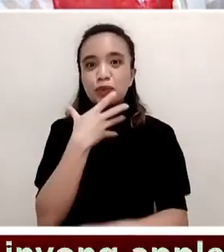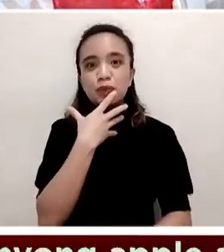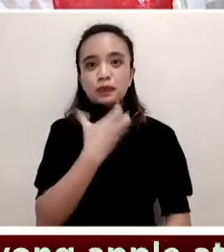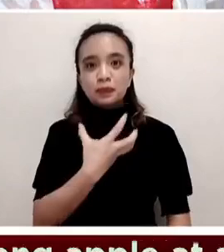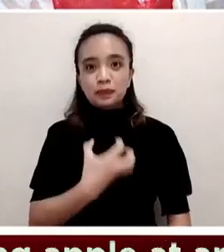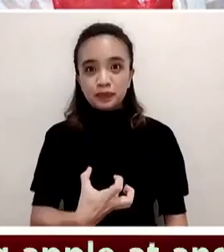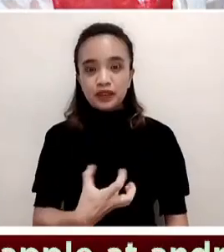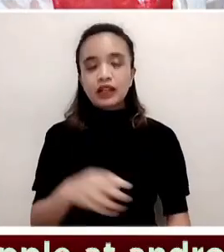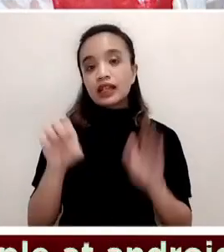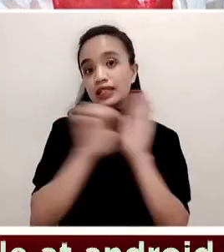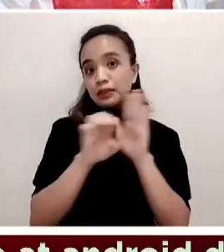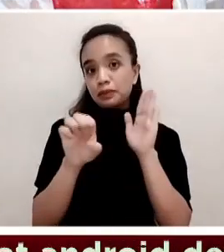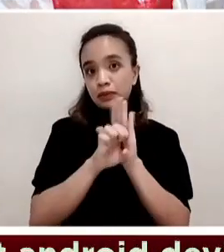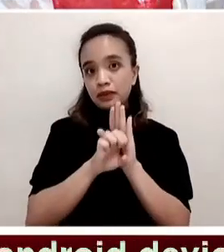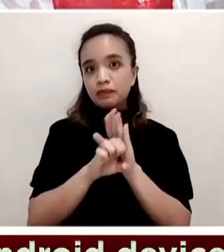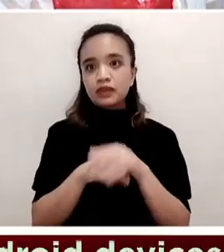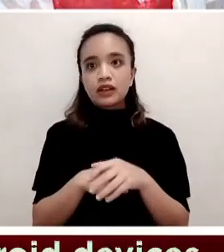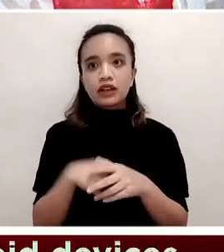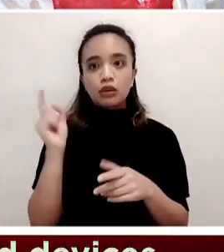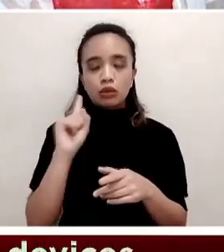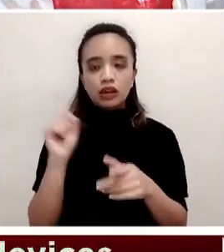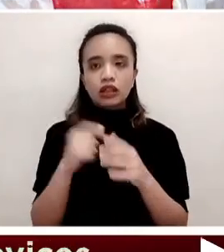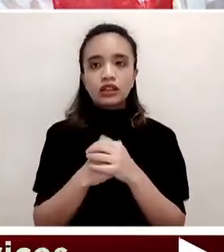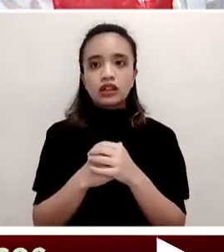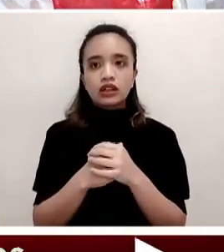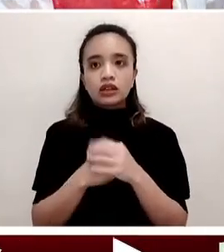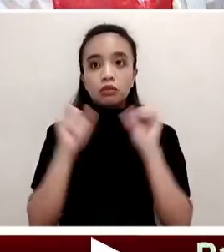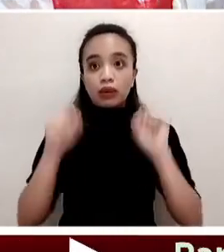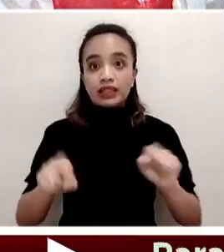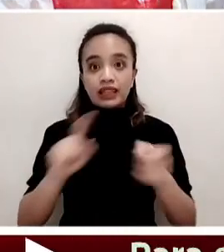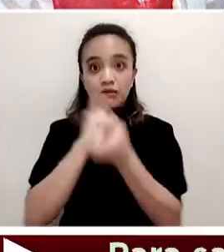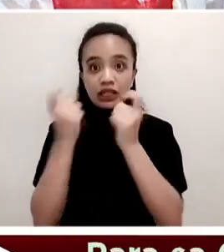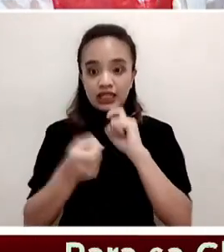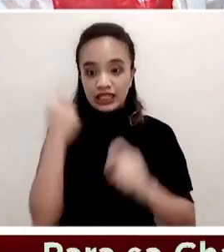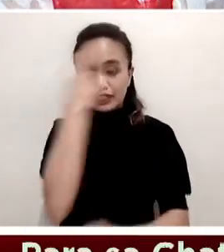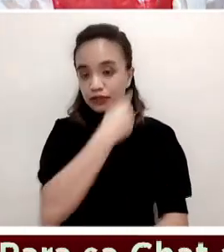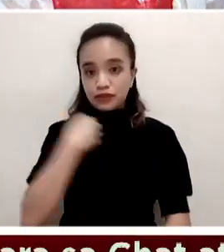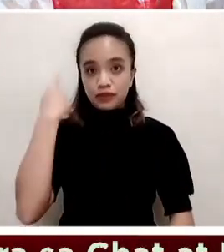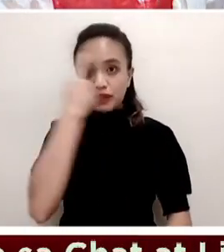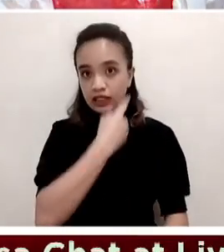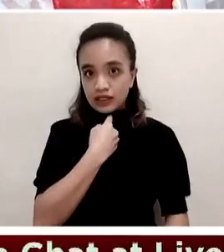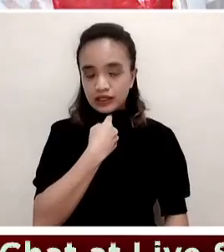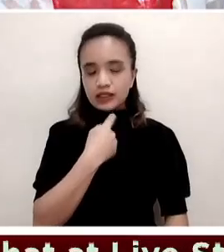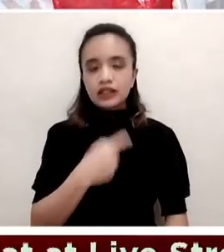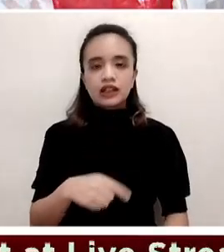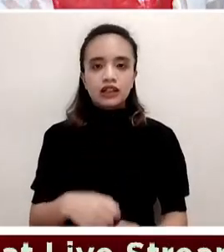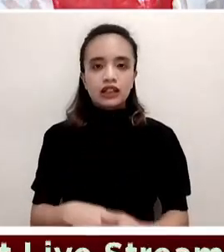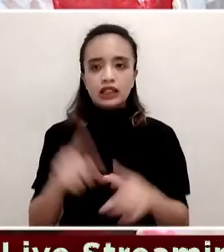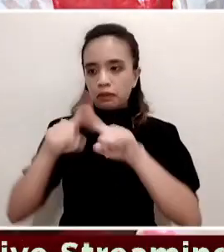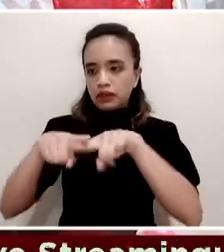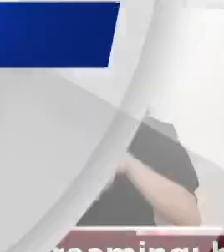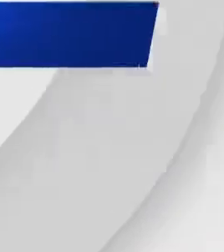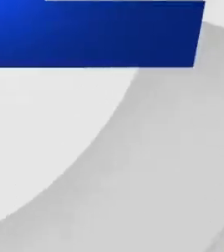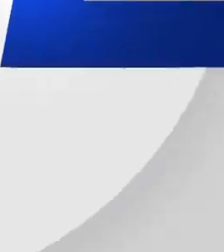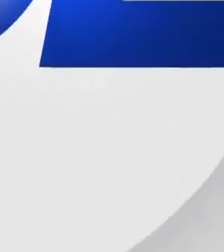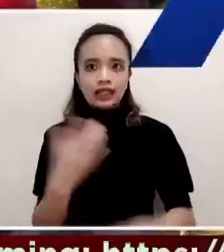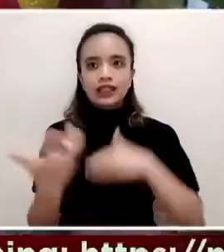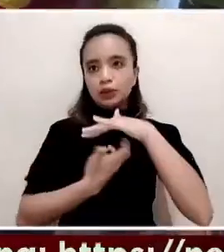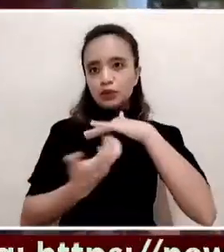Halimbawa nga, Alvin, ito, yung mukha niya, pwedeng palitan na mukha ng gustong ipagawa ng customer.